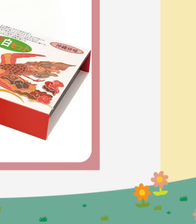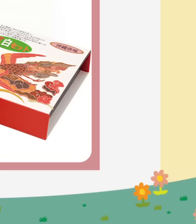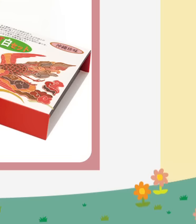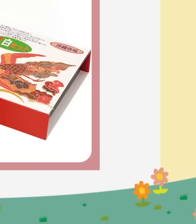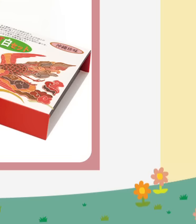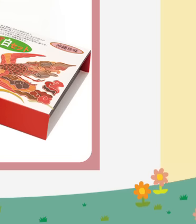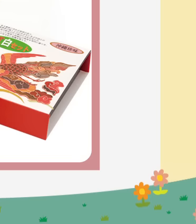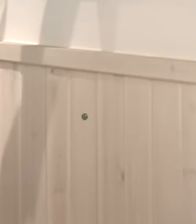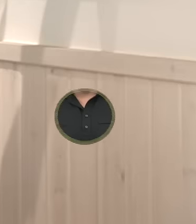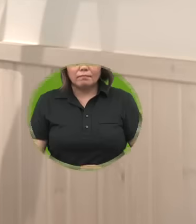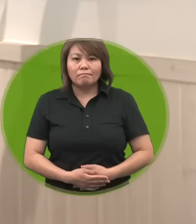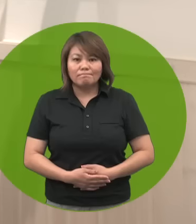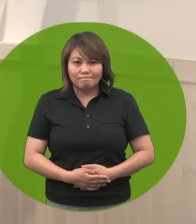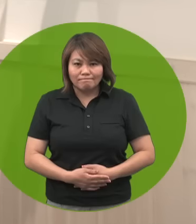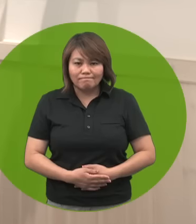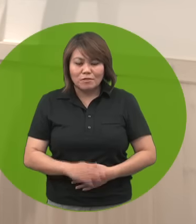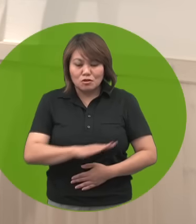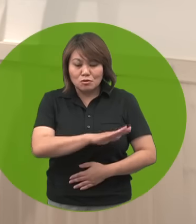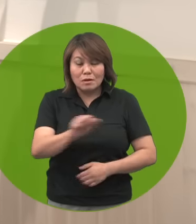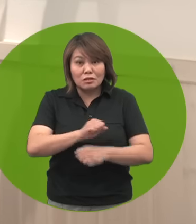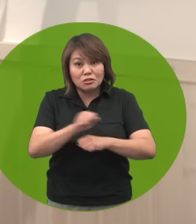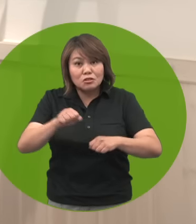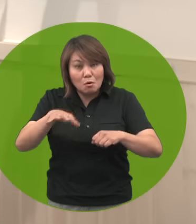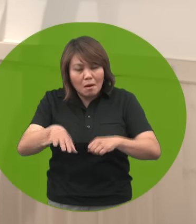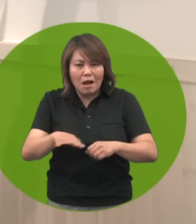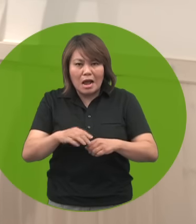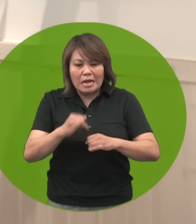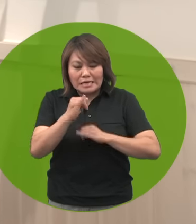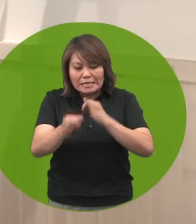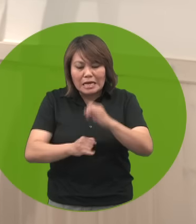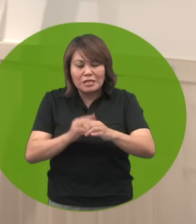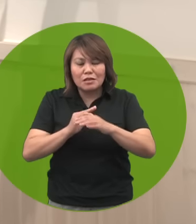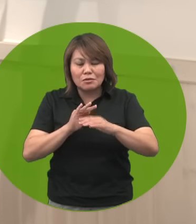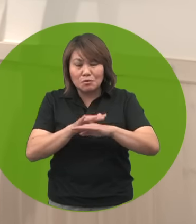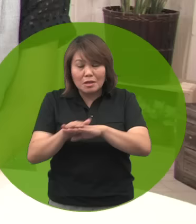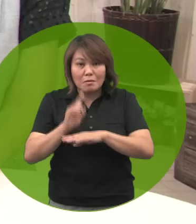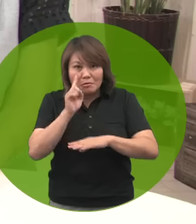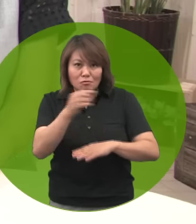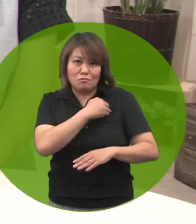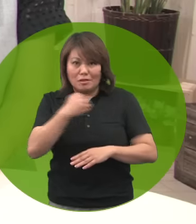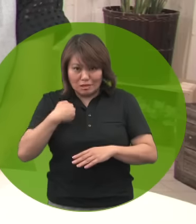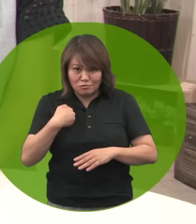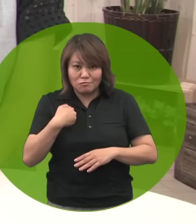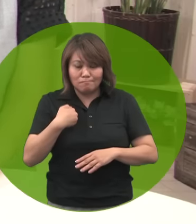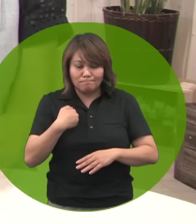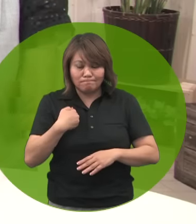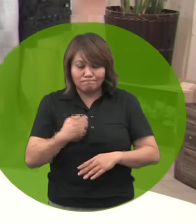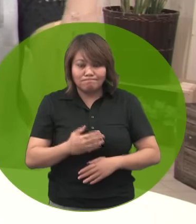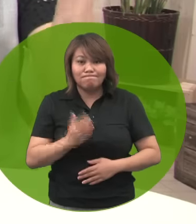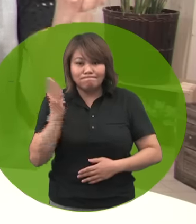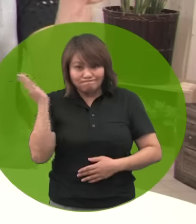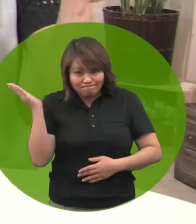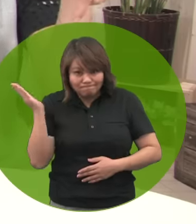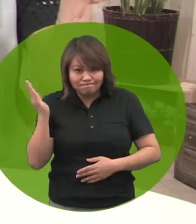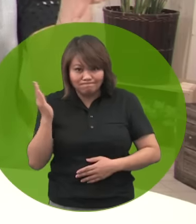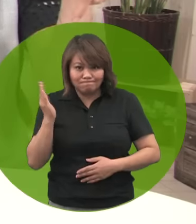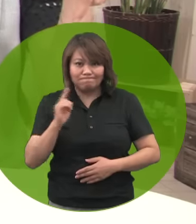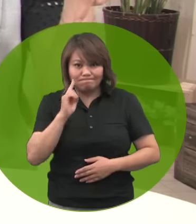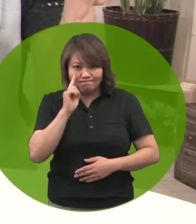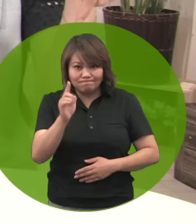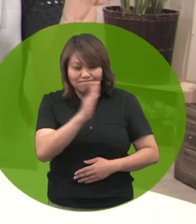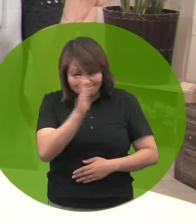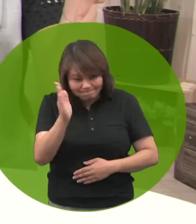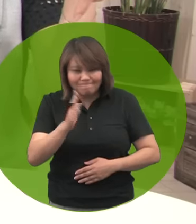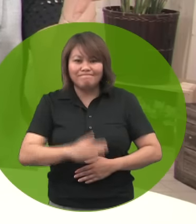。 うまんち広場はインターネットでもご覧いただけます。こちらへぜひアクセスしてください